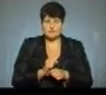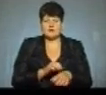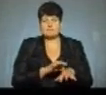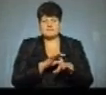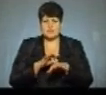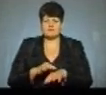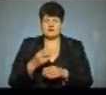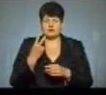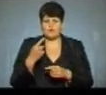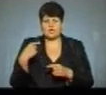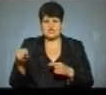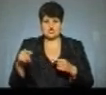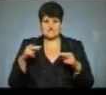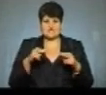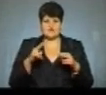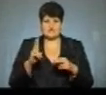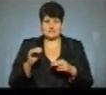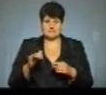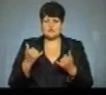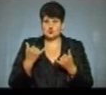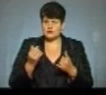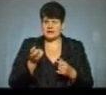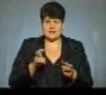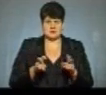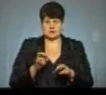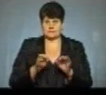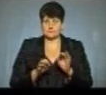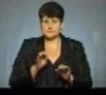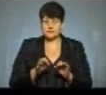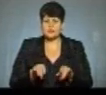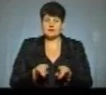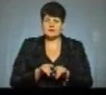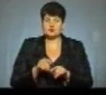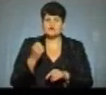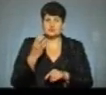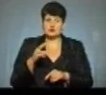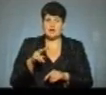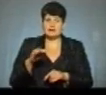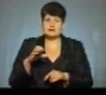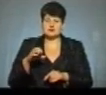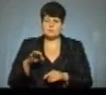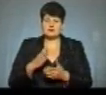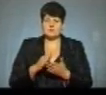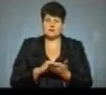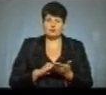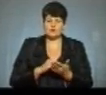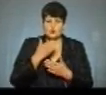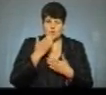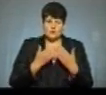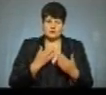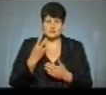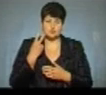засідання двох інших свідків, які сьогодні до суду не прийшли. Також 14 листопада мають повторно допитати